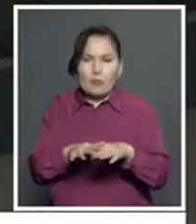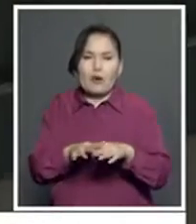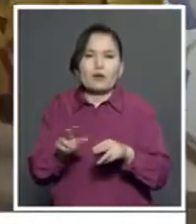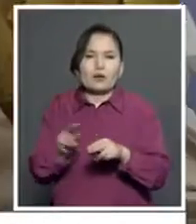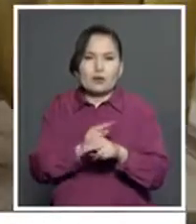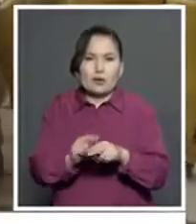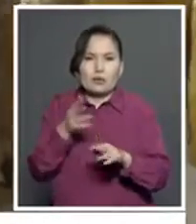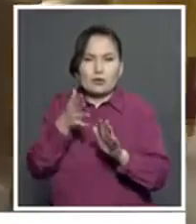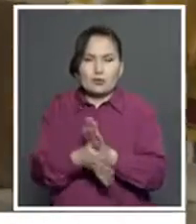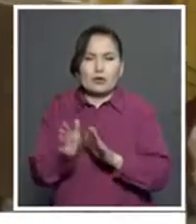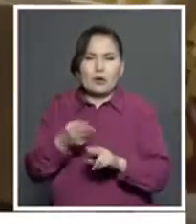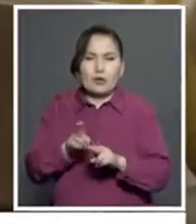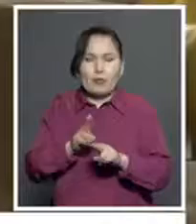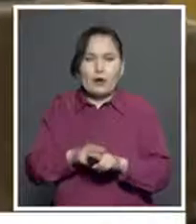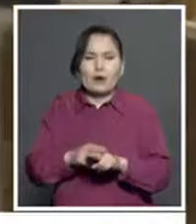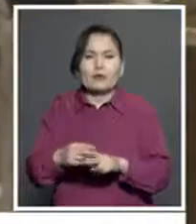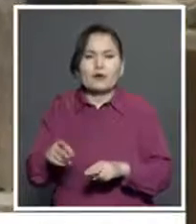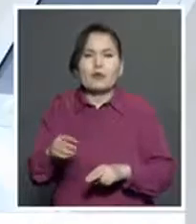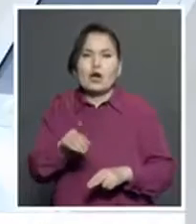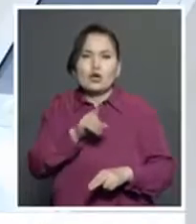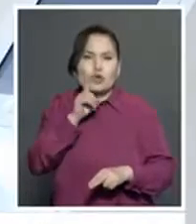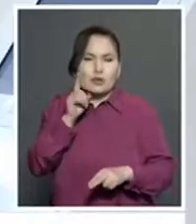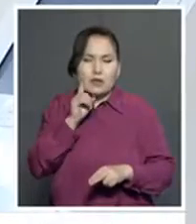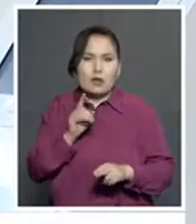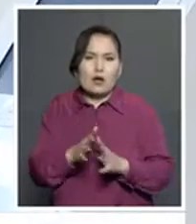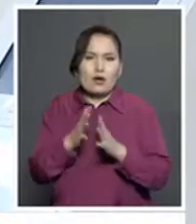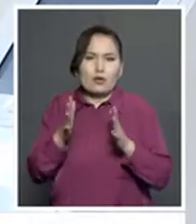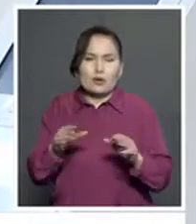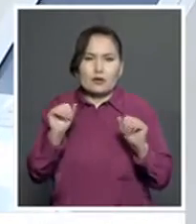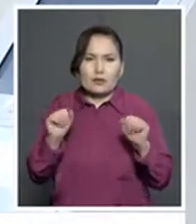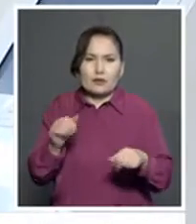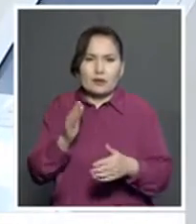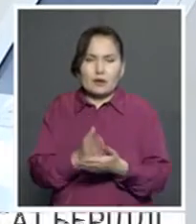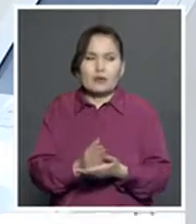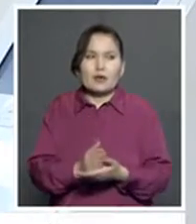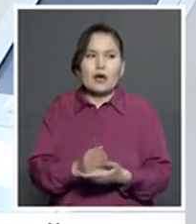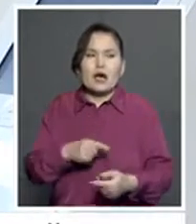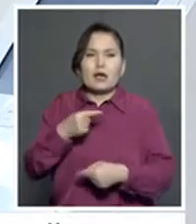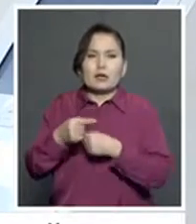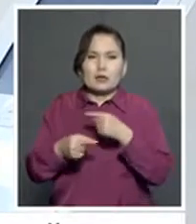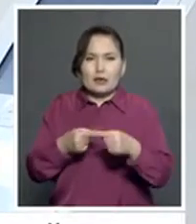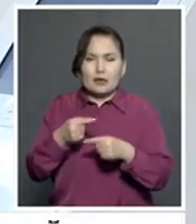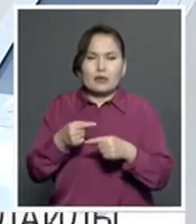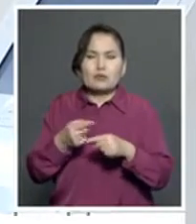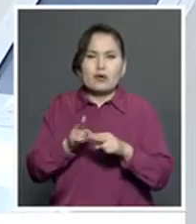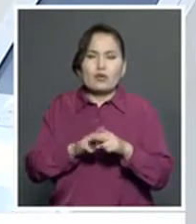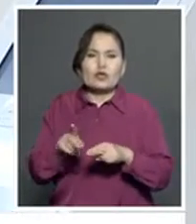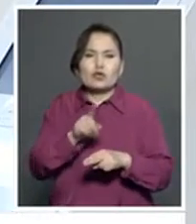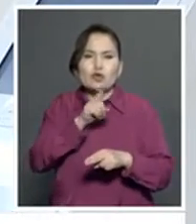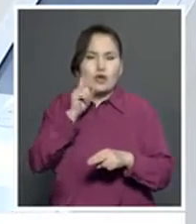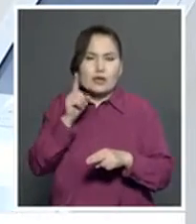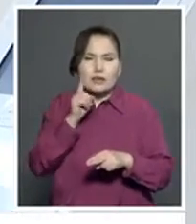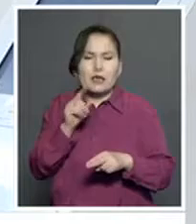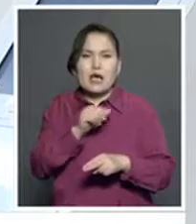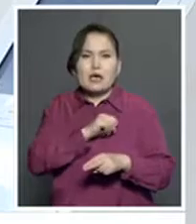өзгеріс, колледждерге академиялық еркіндік берілді. Ендігі кезекте оқу орындары, яғни колледждер өздері